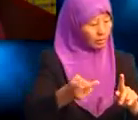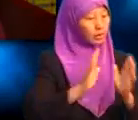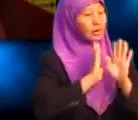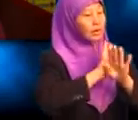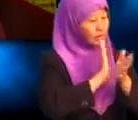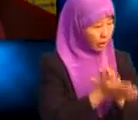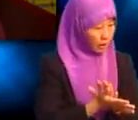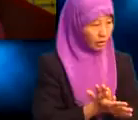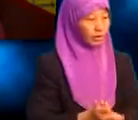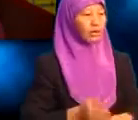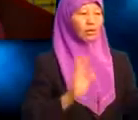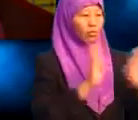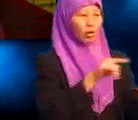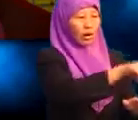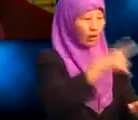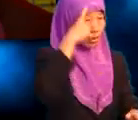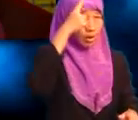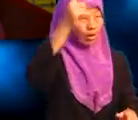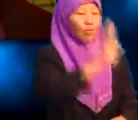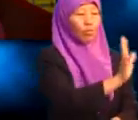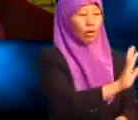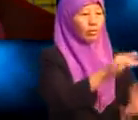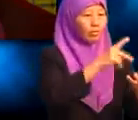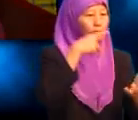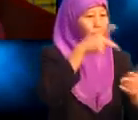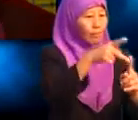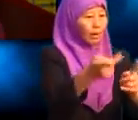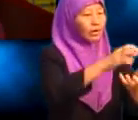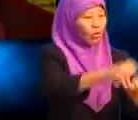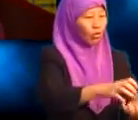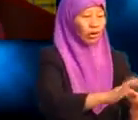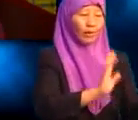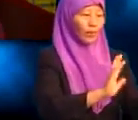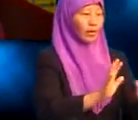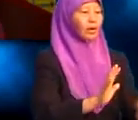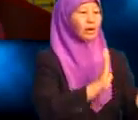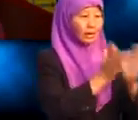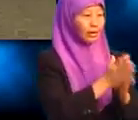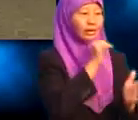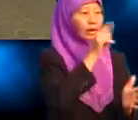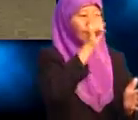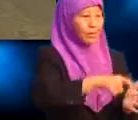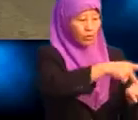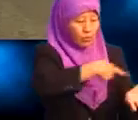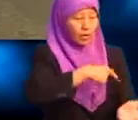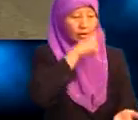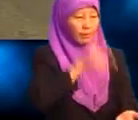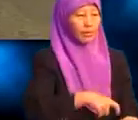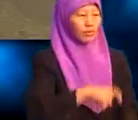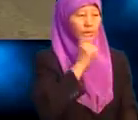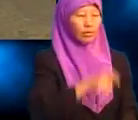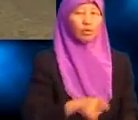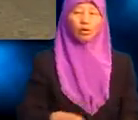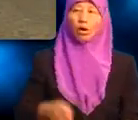Jadi, bukanlah sebab kelalaian kamu padi tu rosak. Maka tak wajiblah kamu membayar zakat padi. Oh,